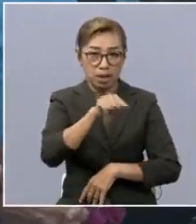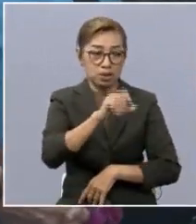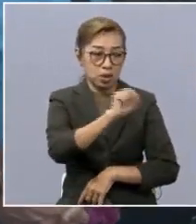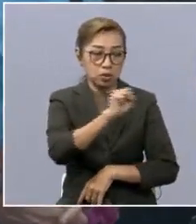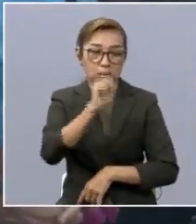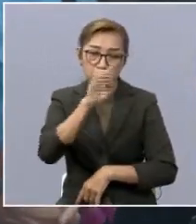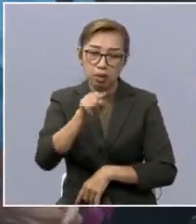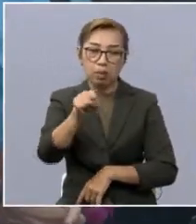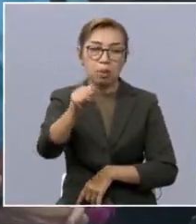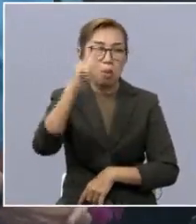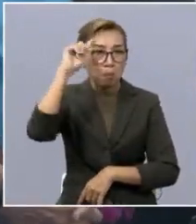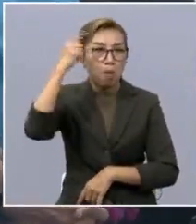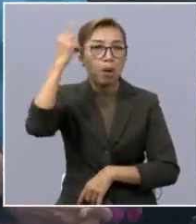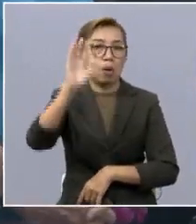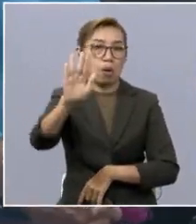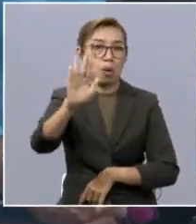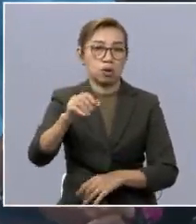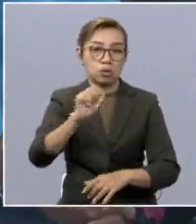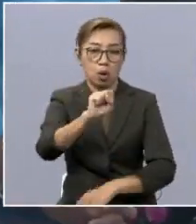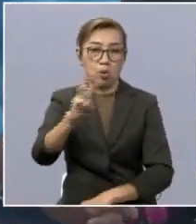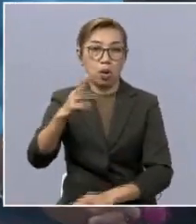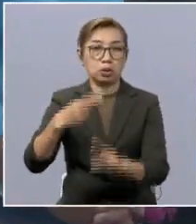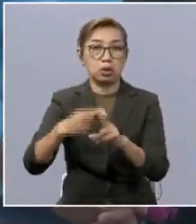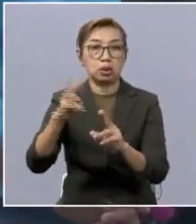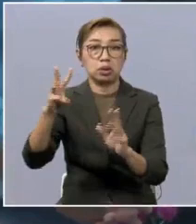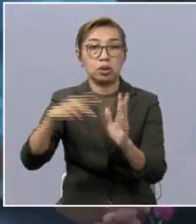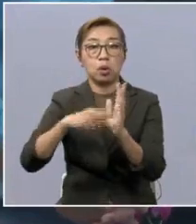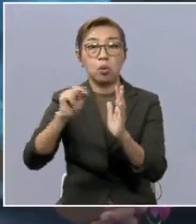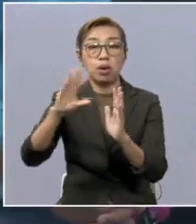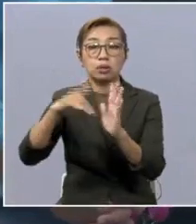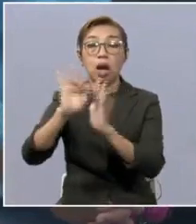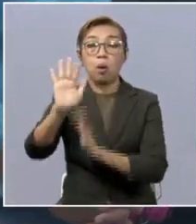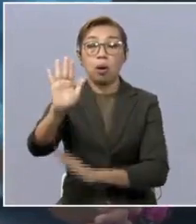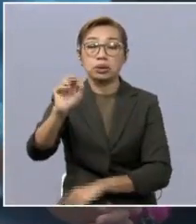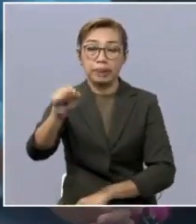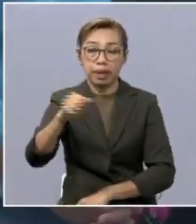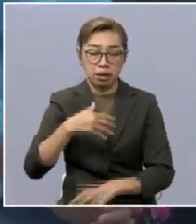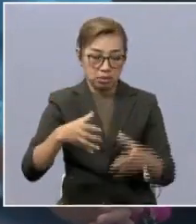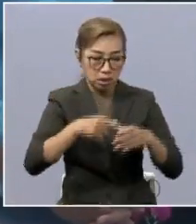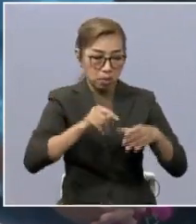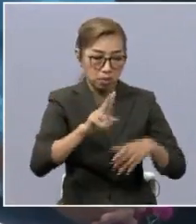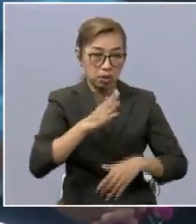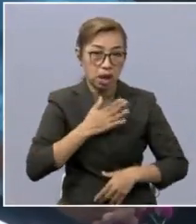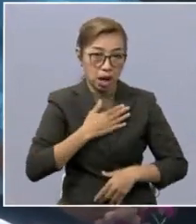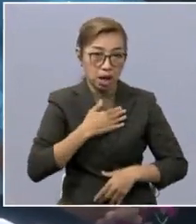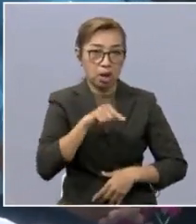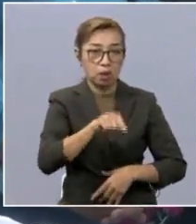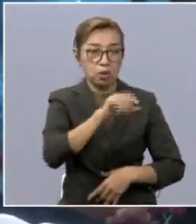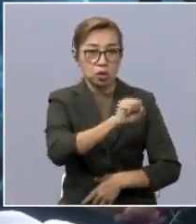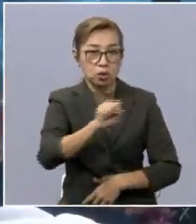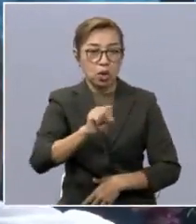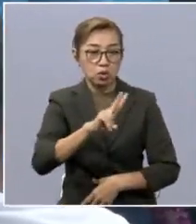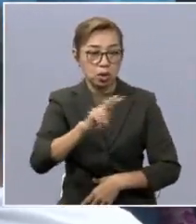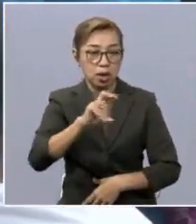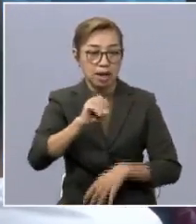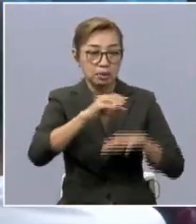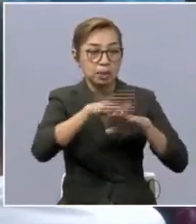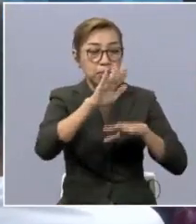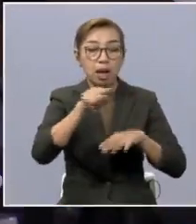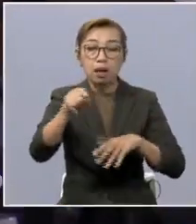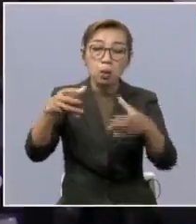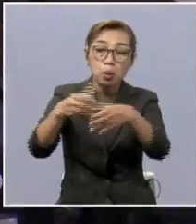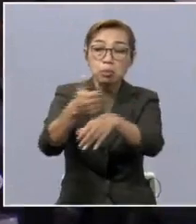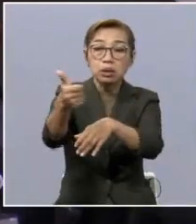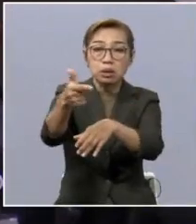ยเป็นความคิดคุณวันชัยแต่ถ้าพรรคเพื่อไทยได้250เสียงขึ้นไปพรรคอื่นจะตั้งรัฐบาลได้ยังไงจะตั้งรัฐบ